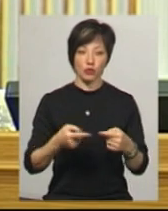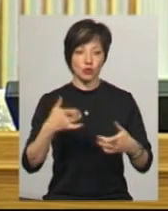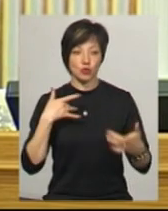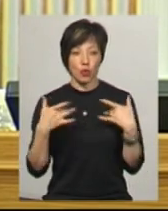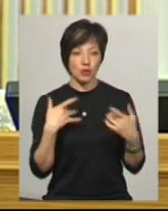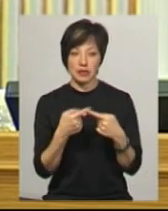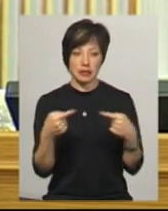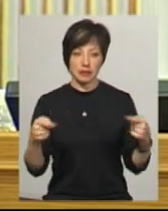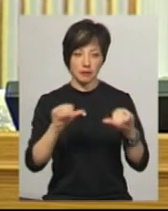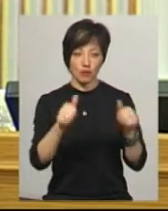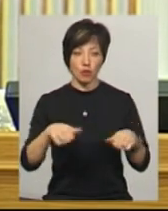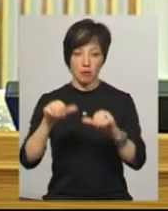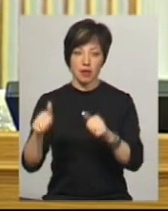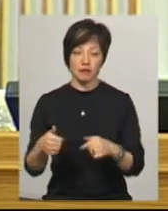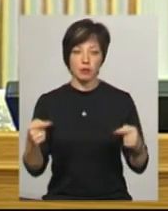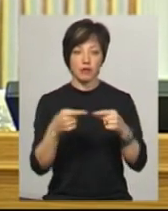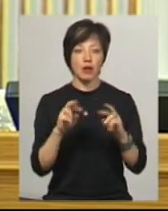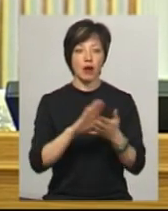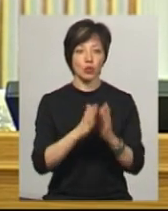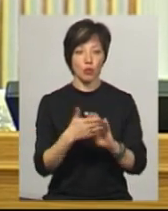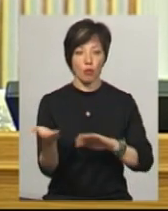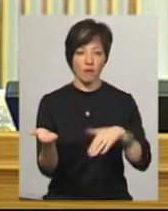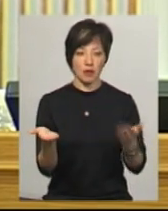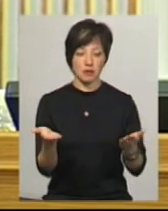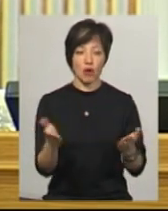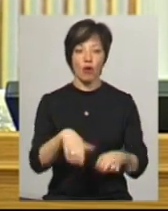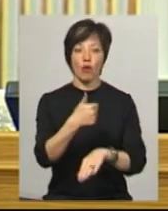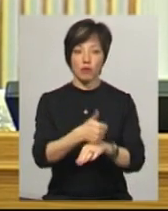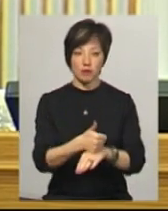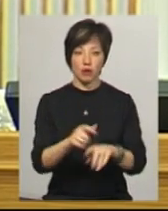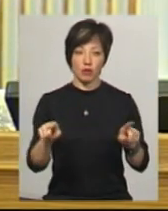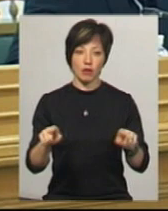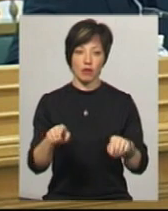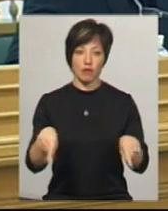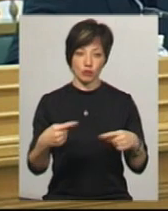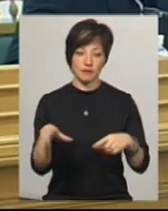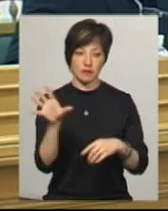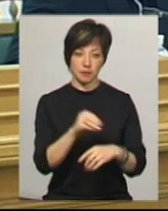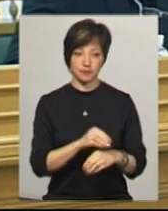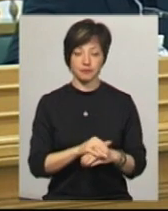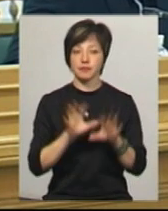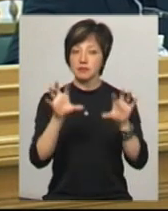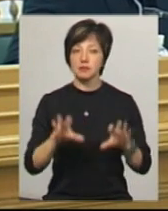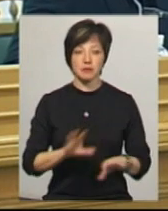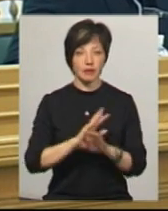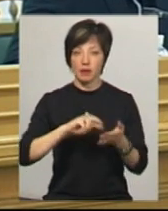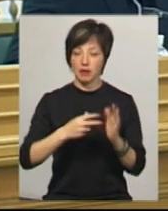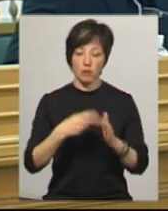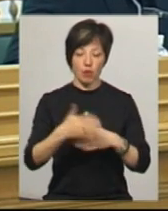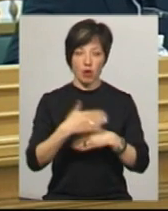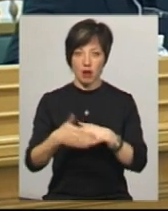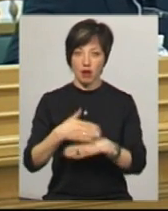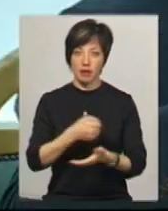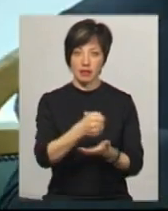це різні формати відповідно до того, як вони домовляться. Вони організують все. У законі не передбачено покарання для кандидатів